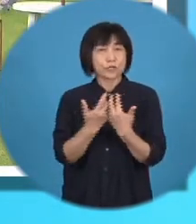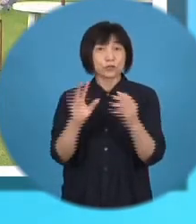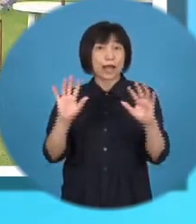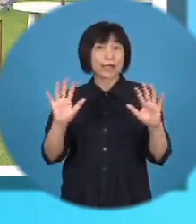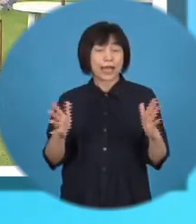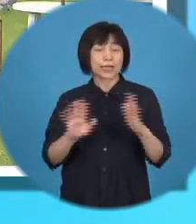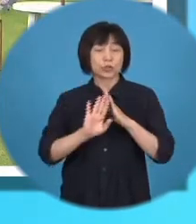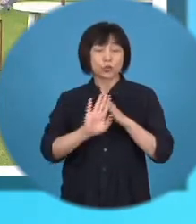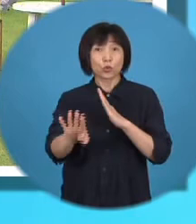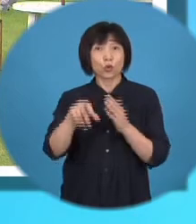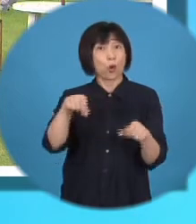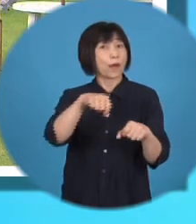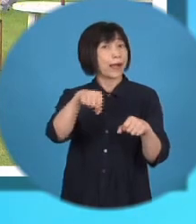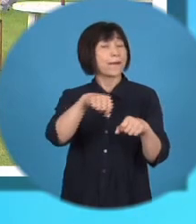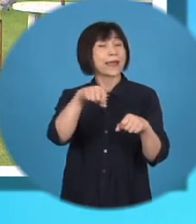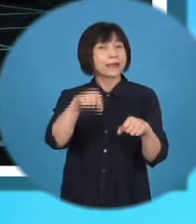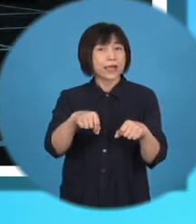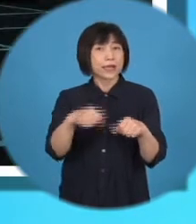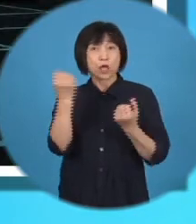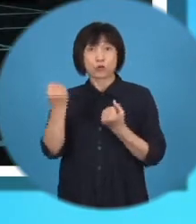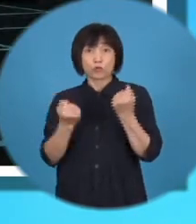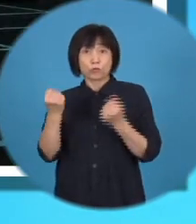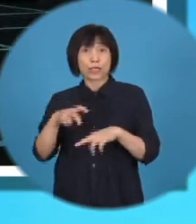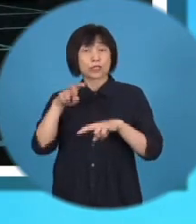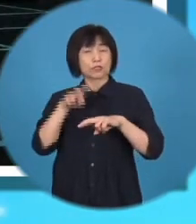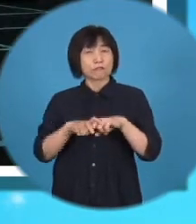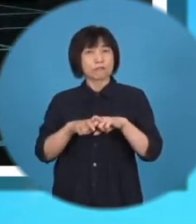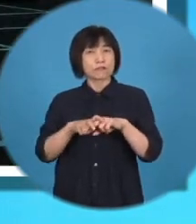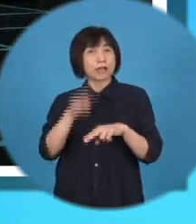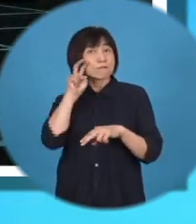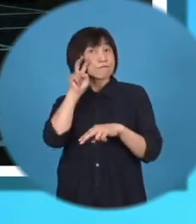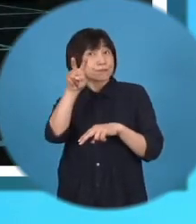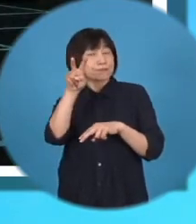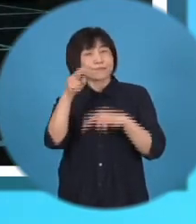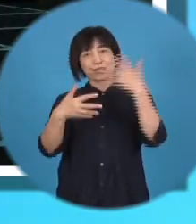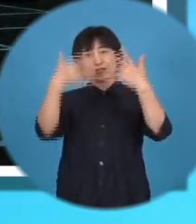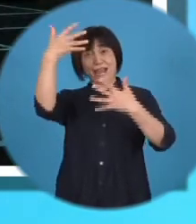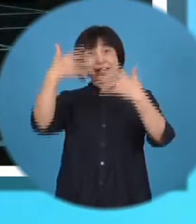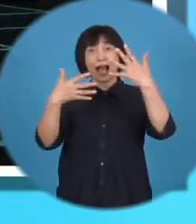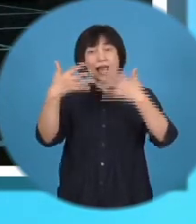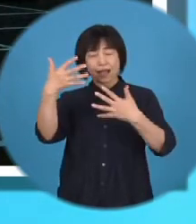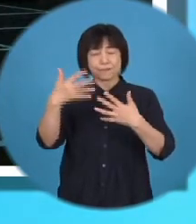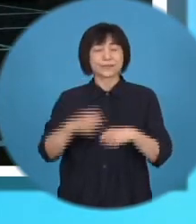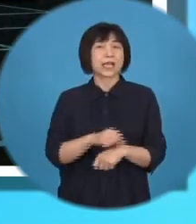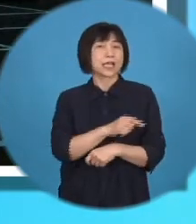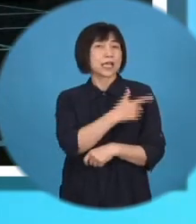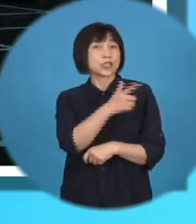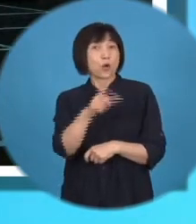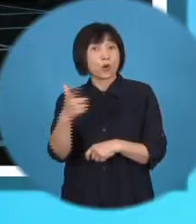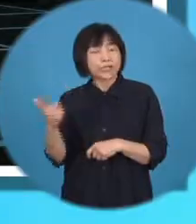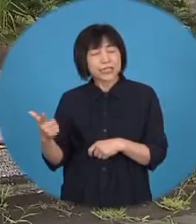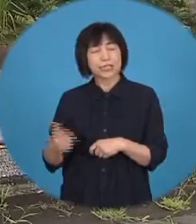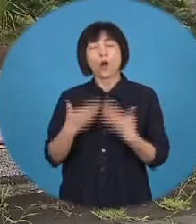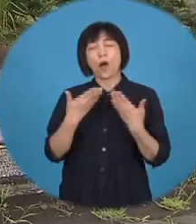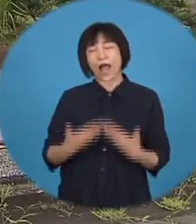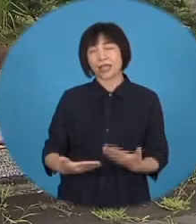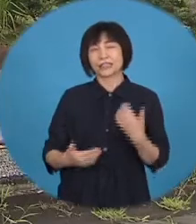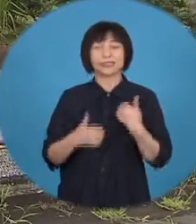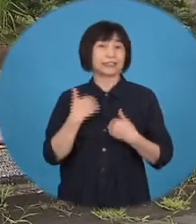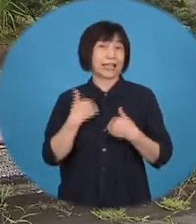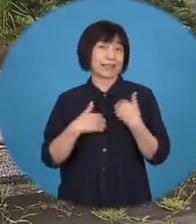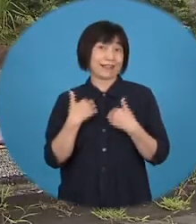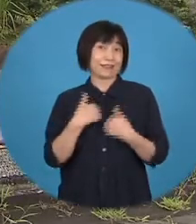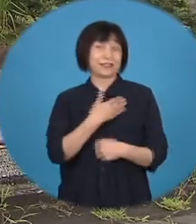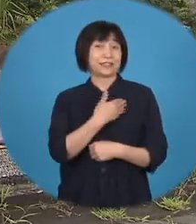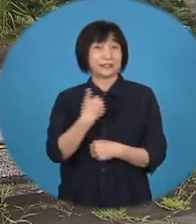カフェ、車に乗ったまま楽しめるドライブインシアターなど、安心して楽しめるイベントがいっぱいです。 今回ご